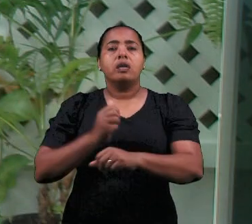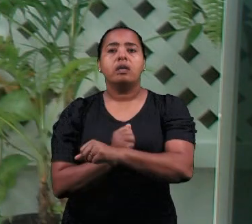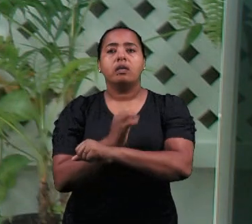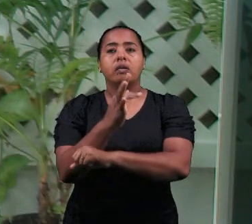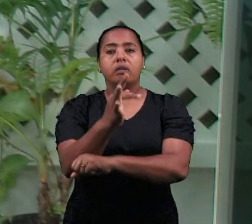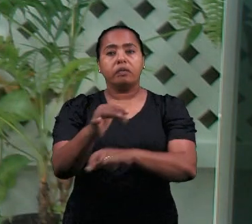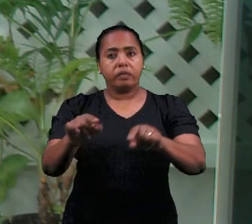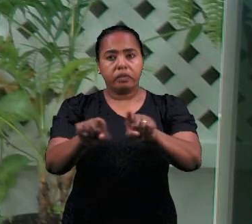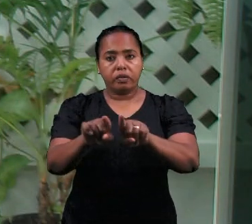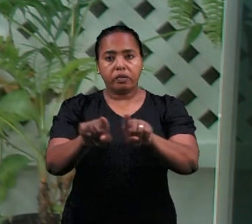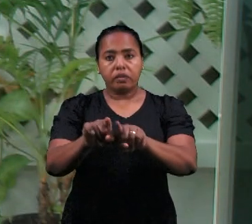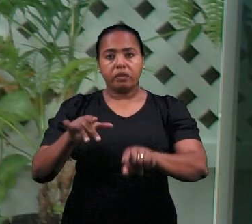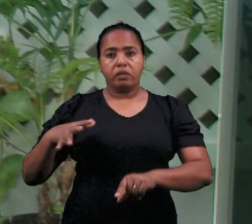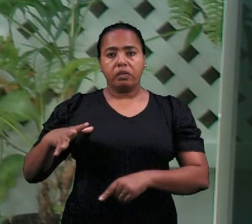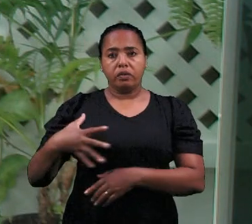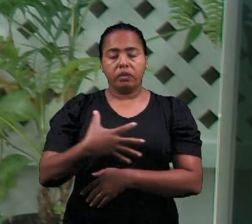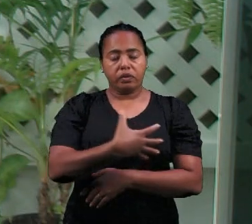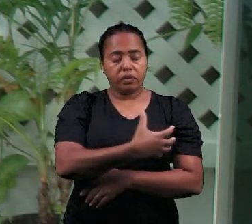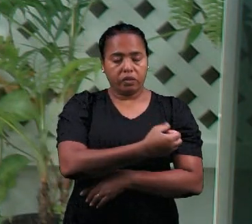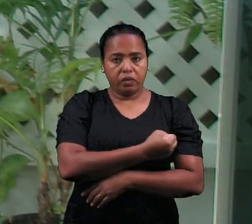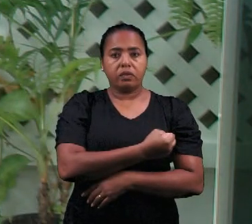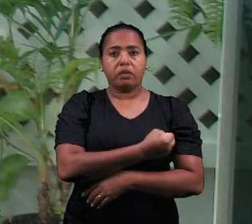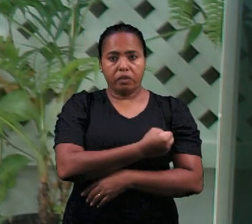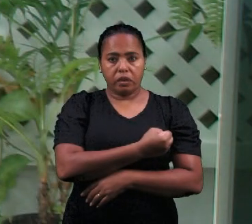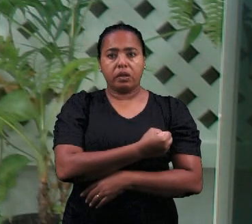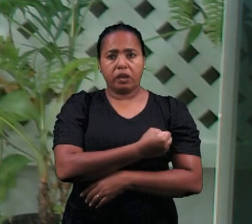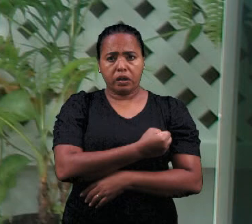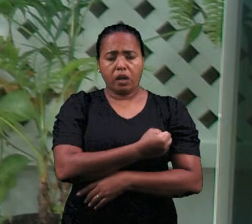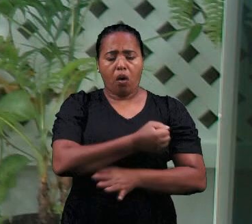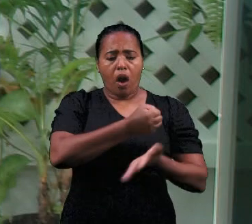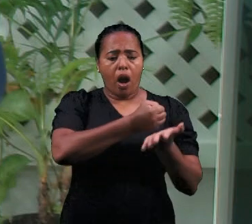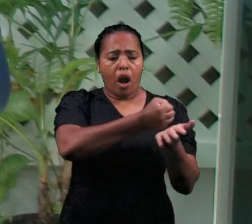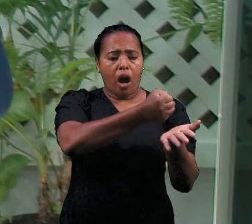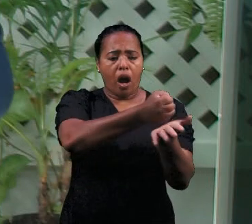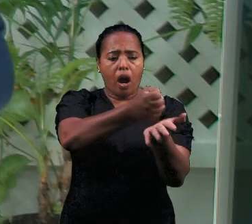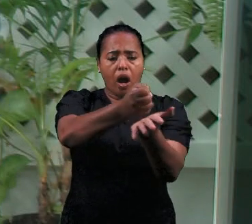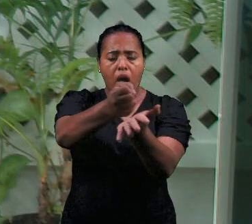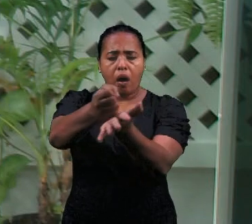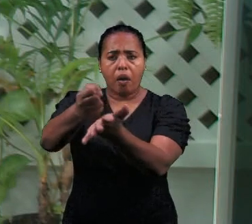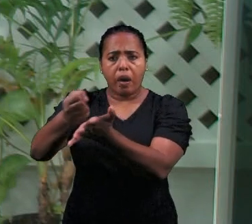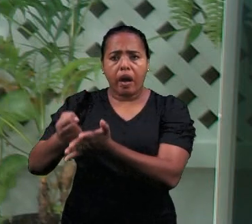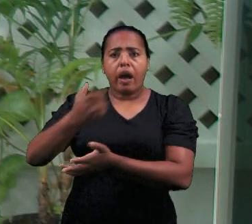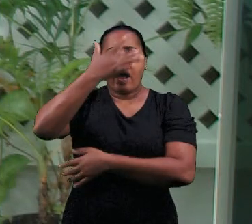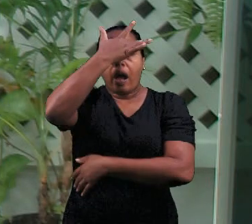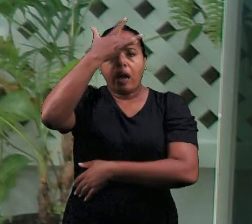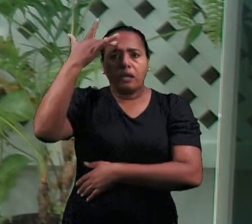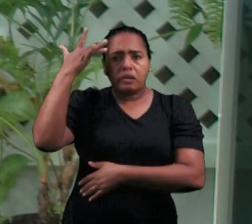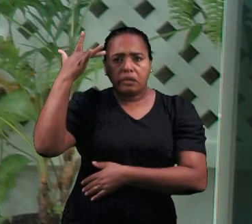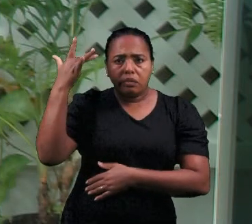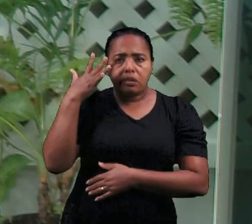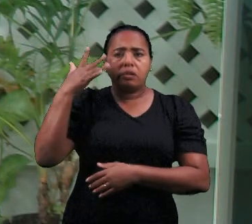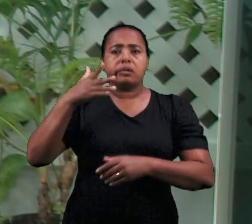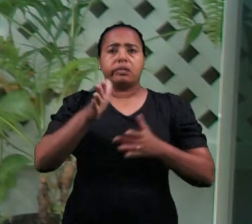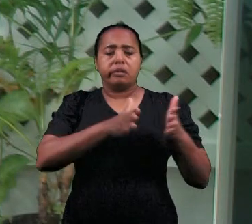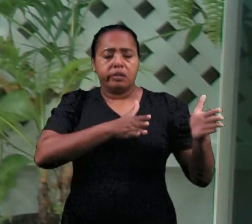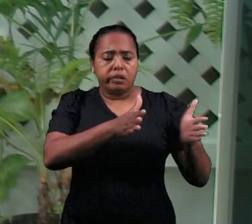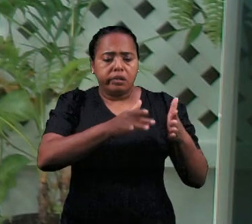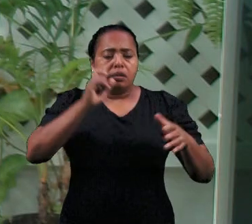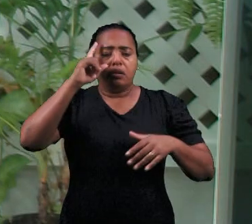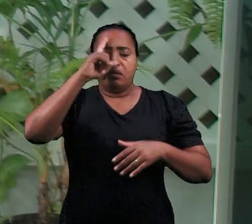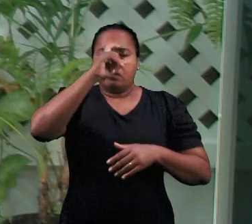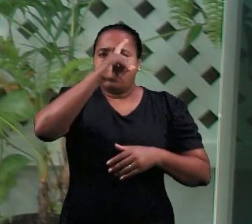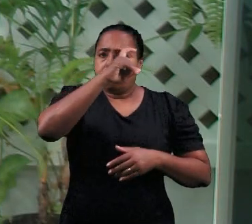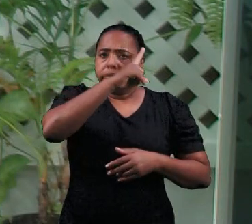c'est d'apporter le message d'espérance et de salut. C'est donner la main